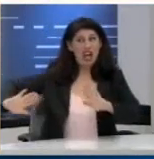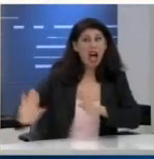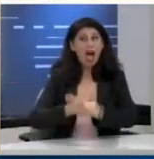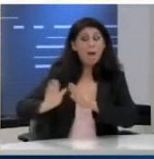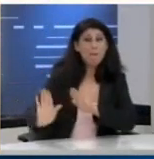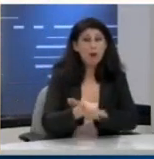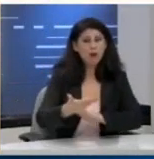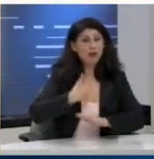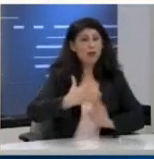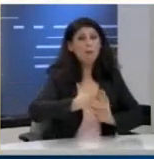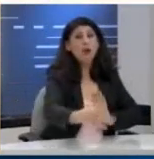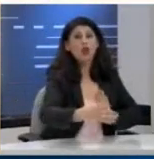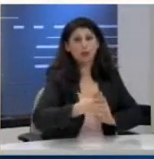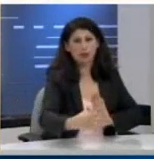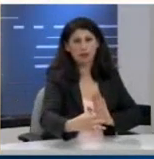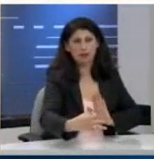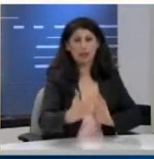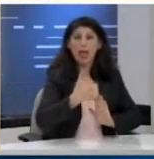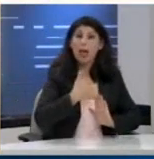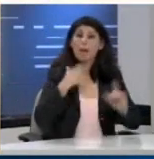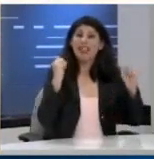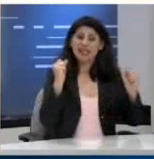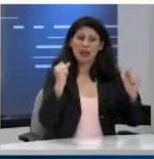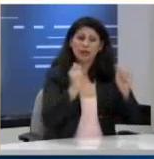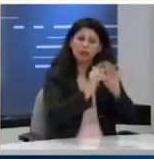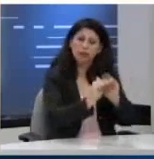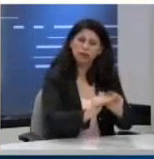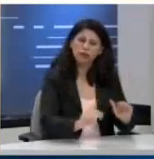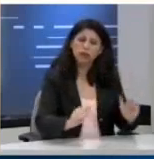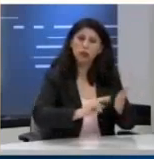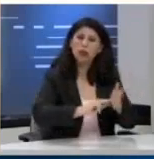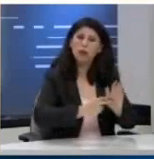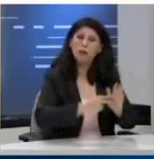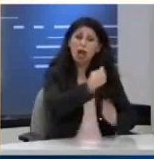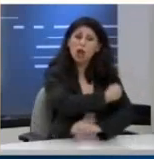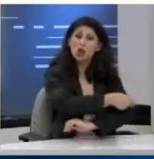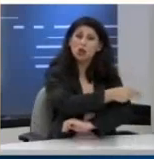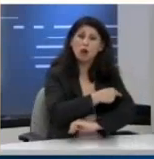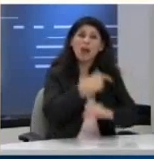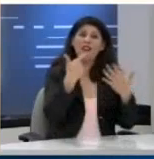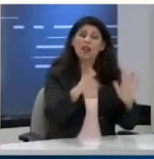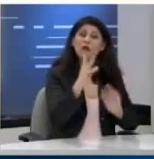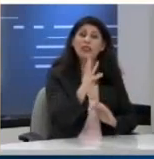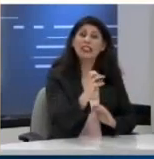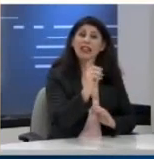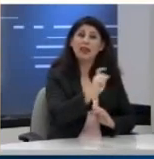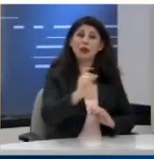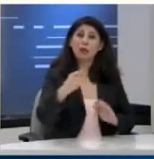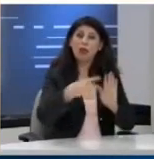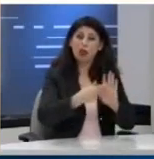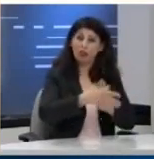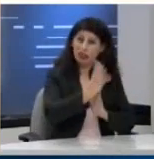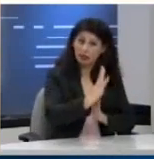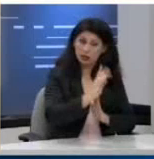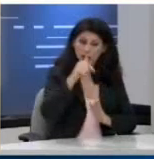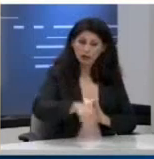φέραμε την εξυγίανση των οικονομικών των νοσοκομείων που είχαν έλλειμμα 730 εκατομμύρια το 2014 και